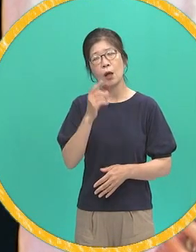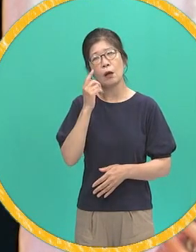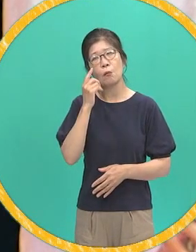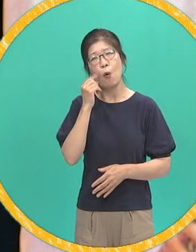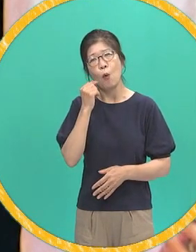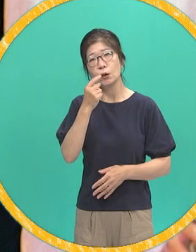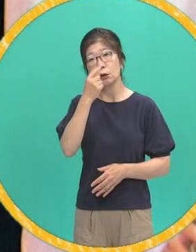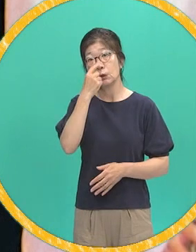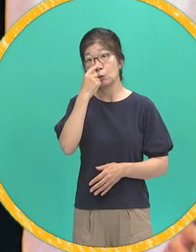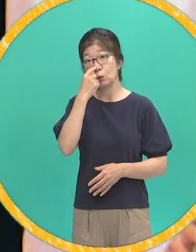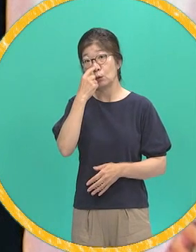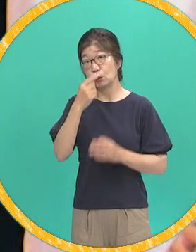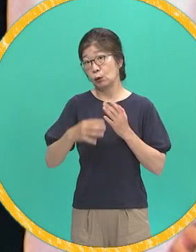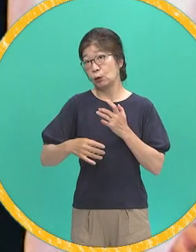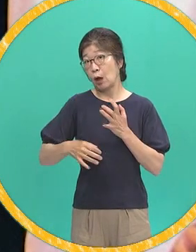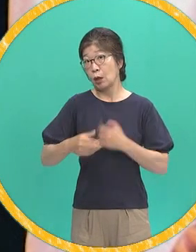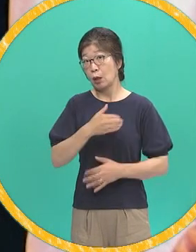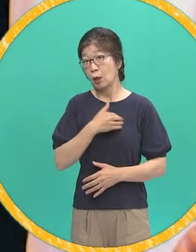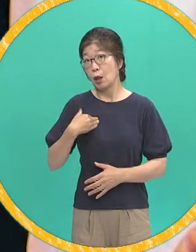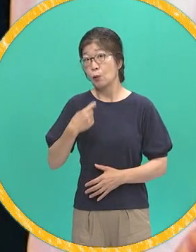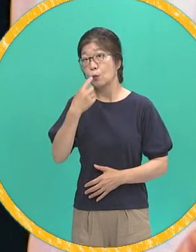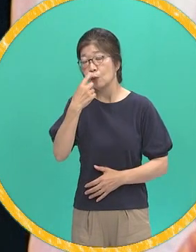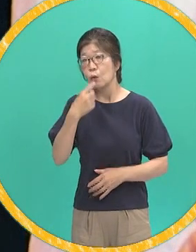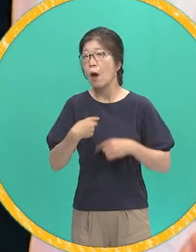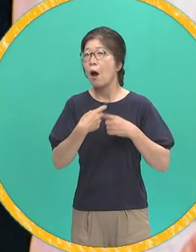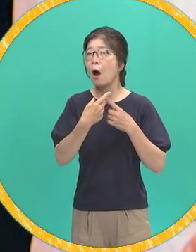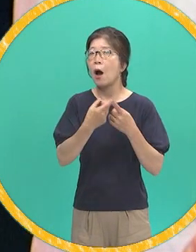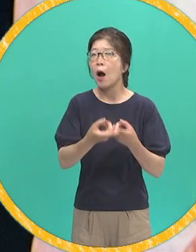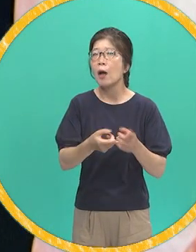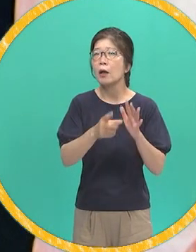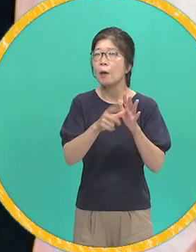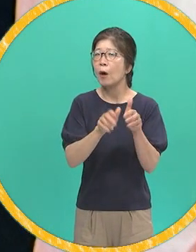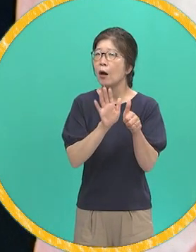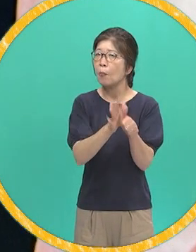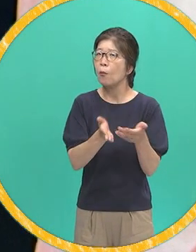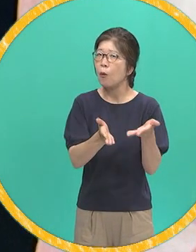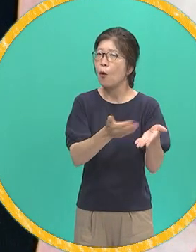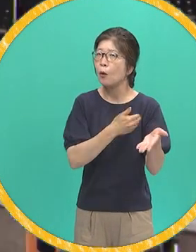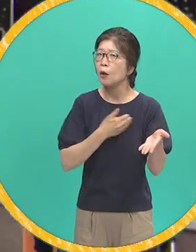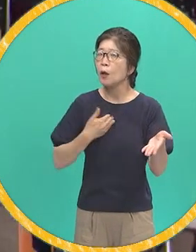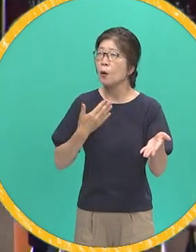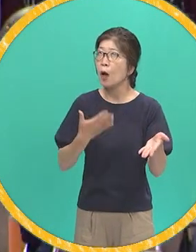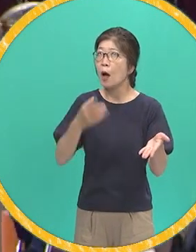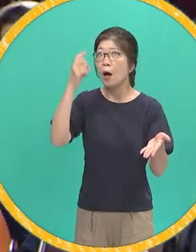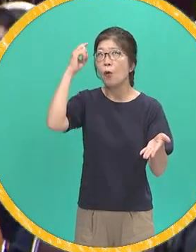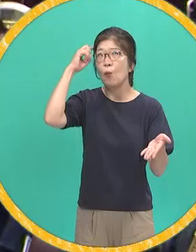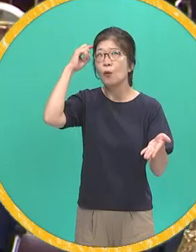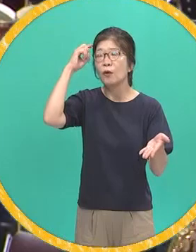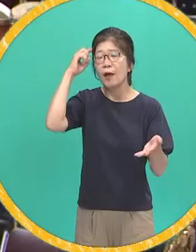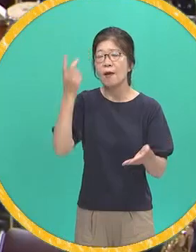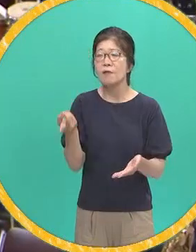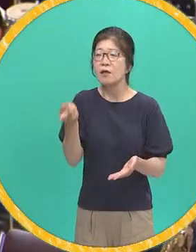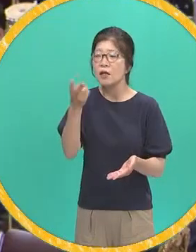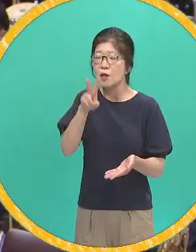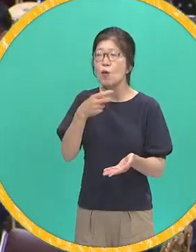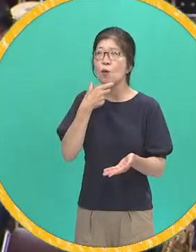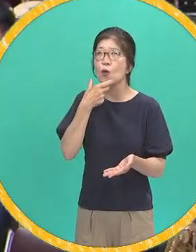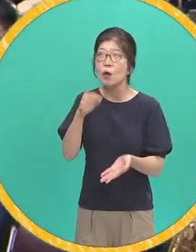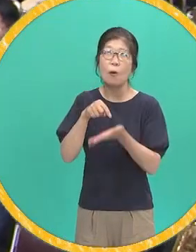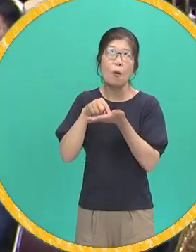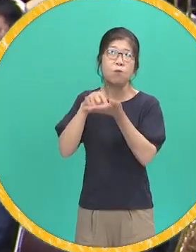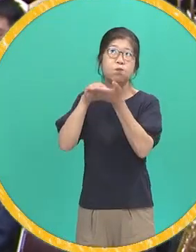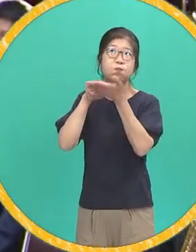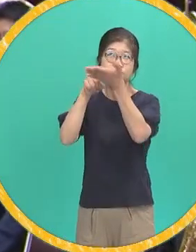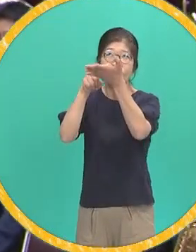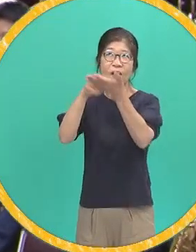は楽器を生かしてできればなと思い移動規模を出してそれでなんとか念願が